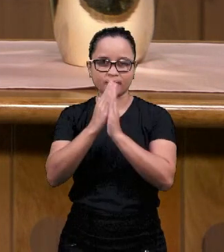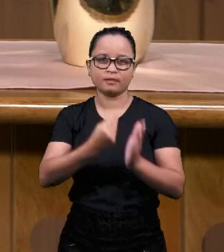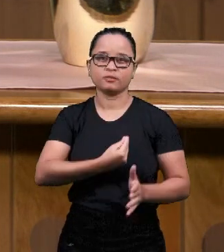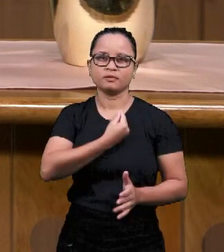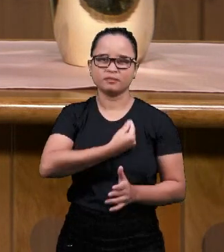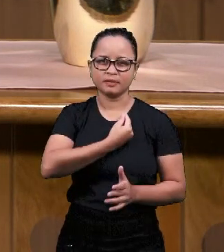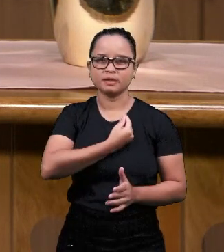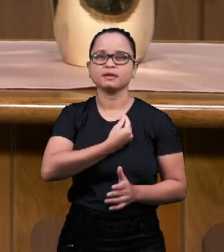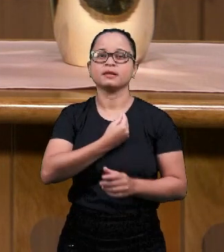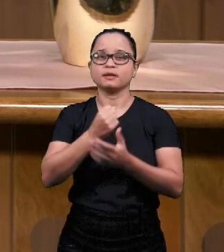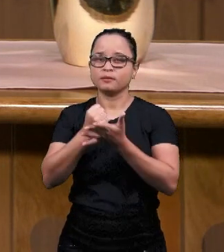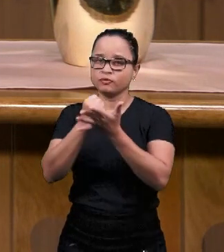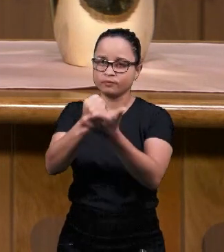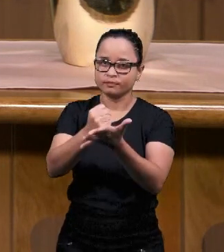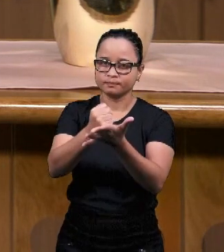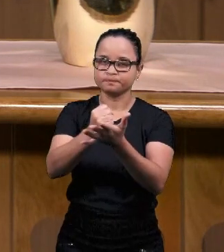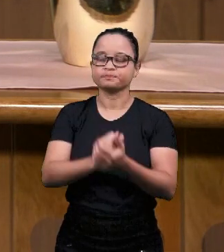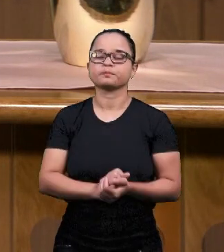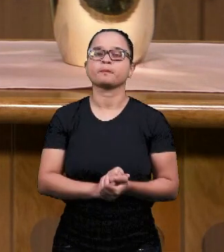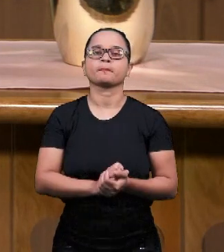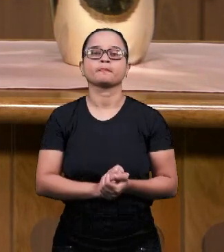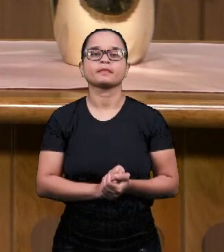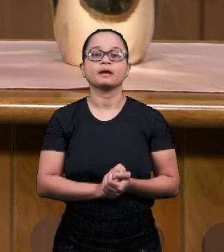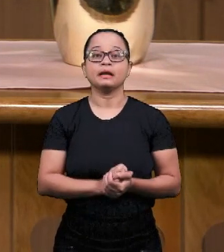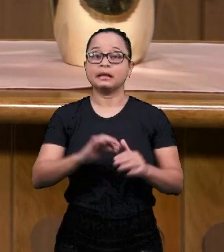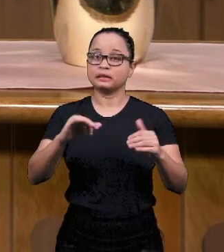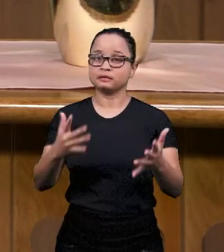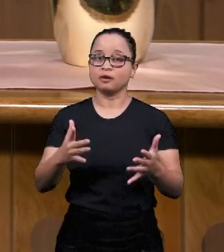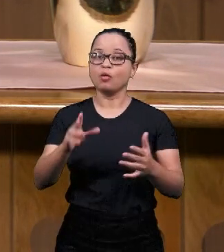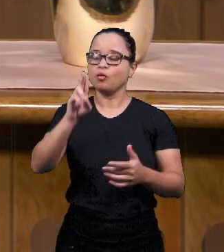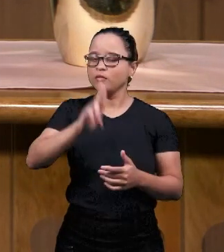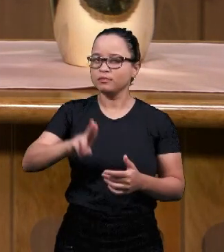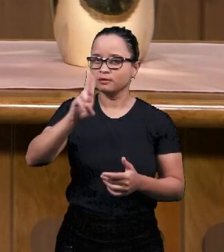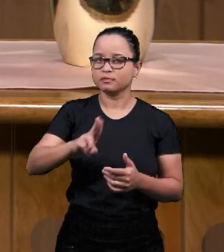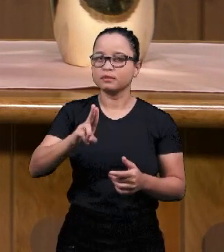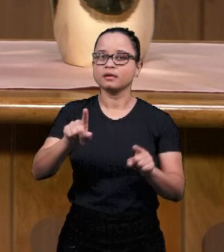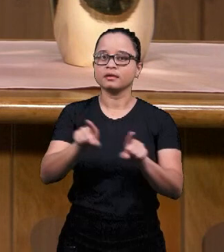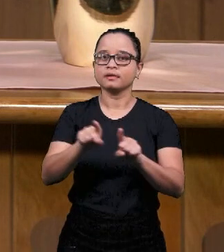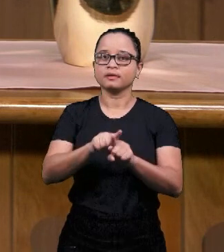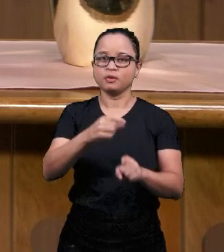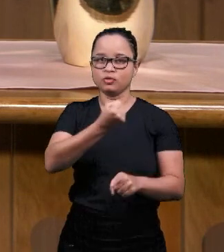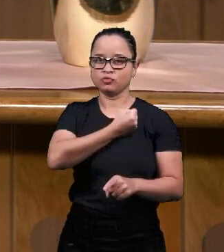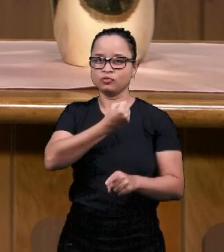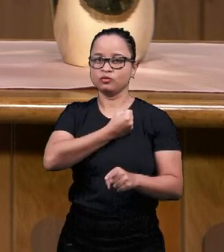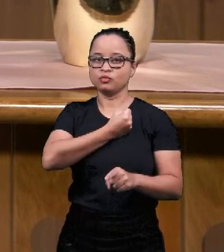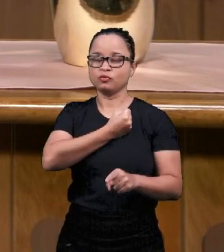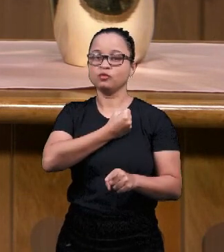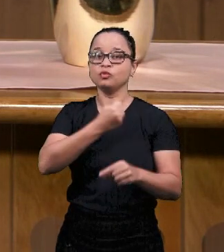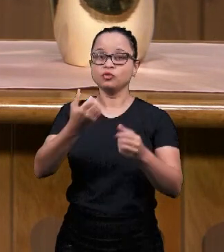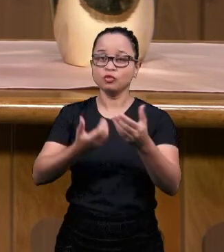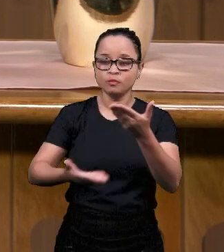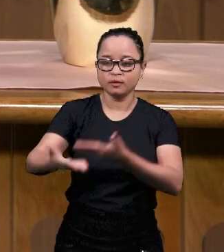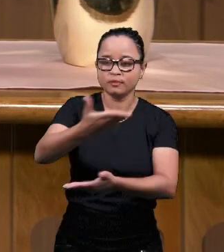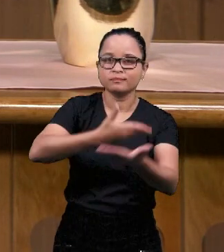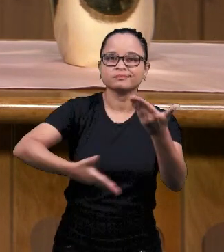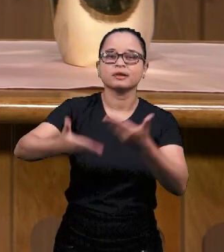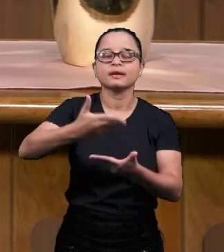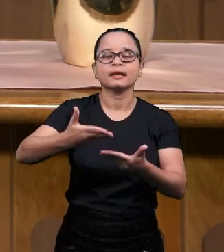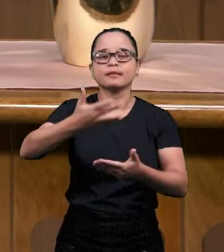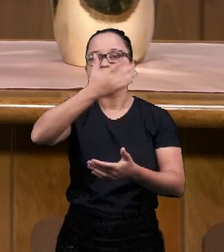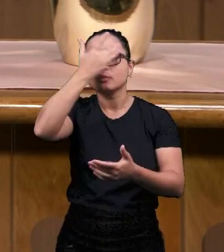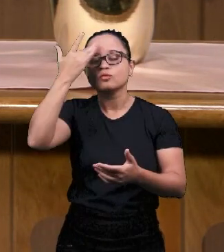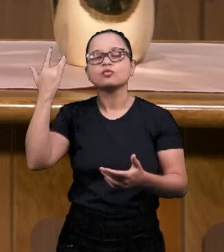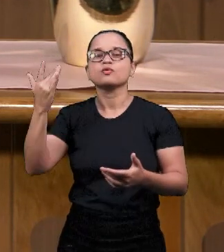помолится за вас. Слово будет от Господа для вас. Пользуйтесь этим